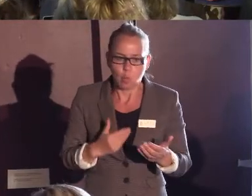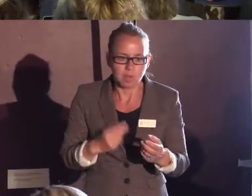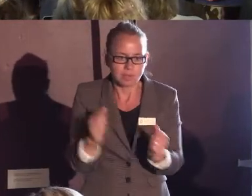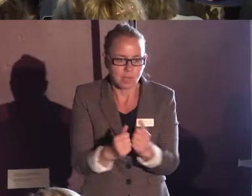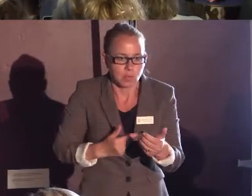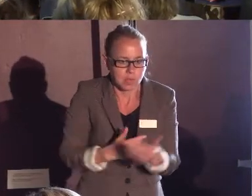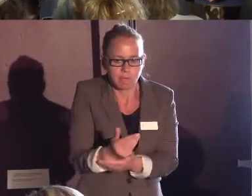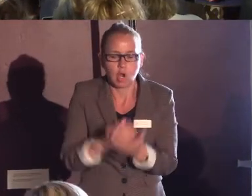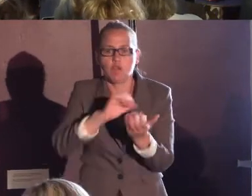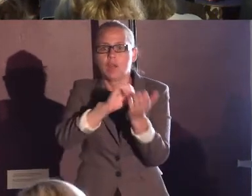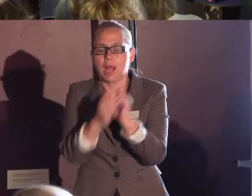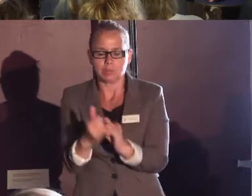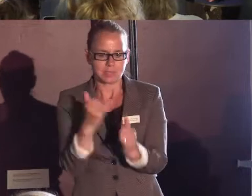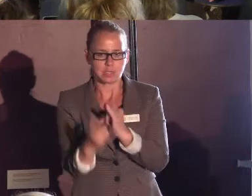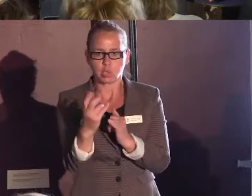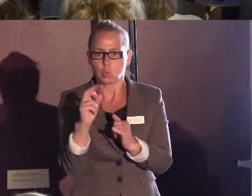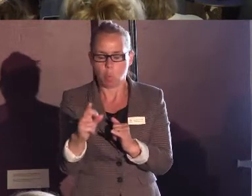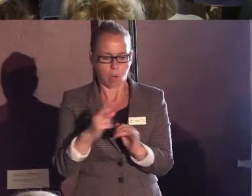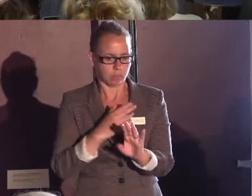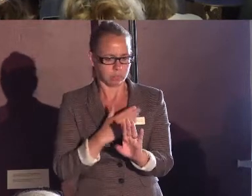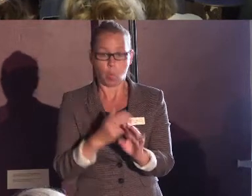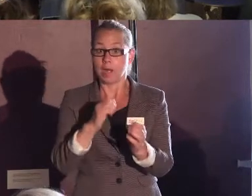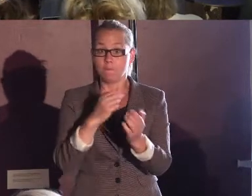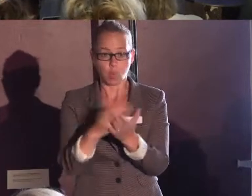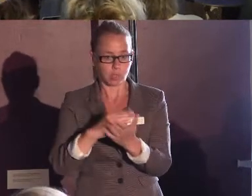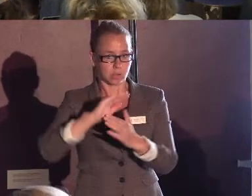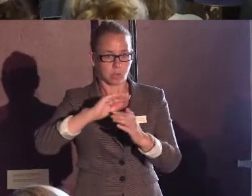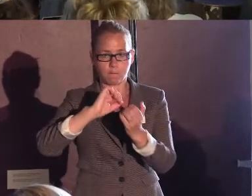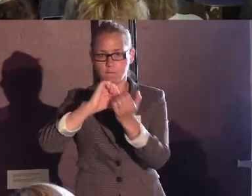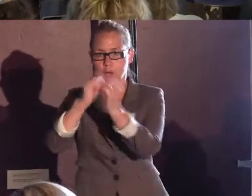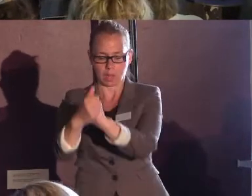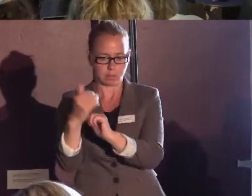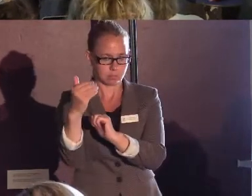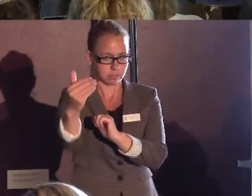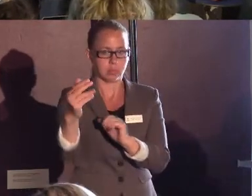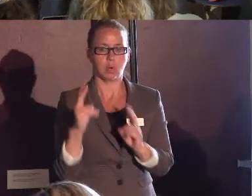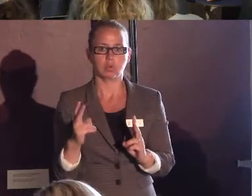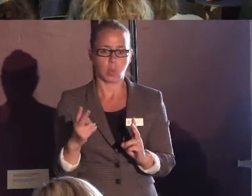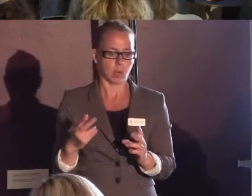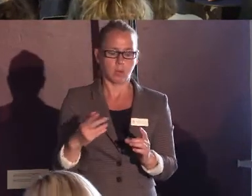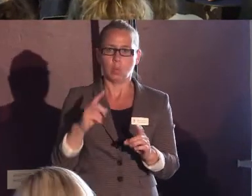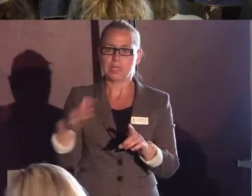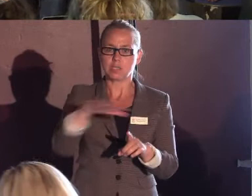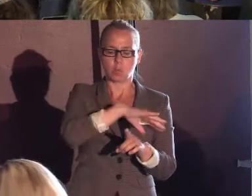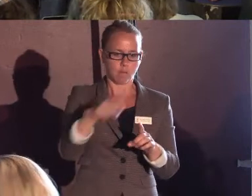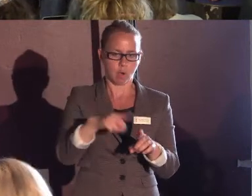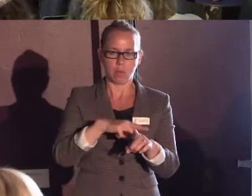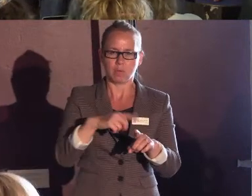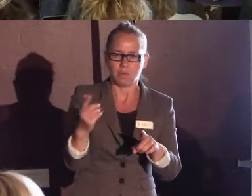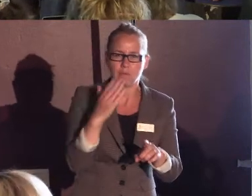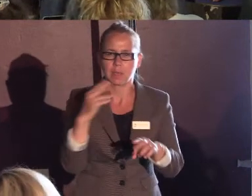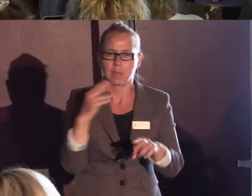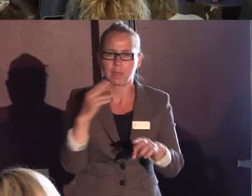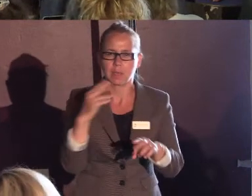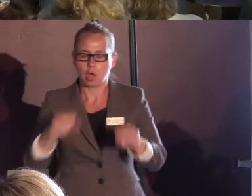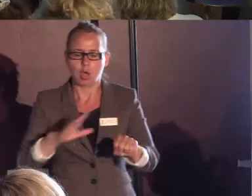varandra har förändrats de senaste 20 åren och det fortsätter att förändras. Och de historierna får för de plats helt enkelt. Det blir möjligt